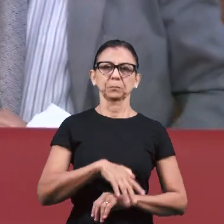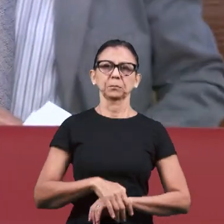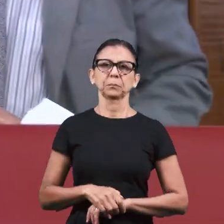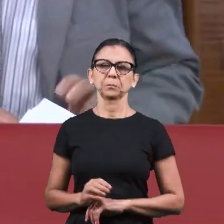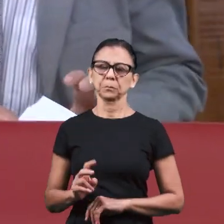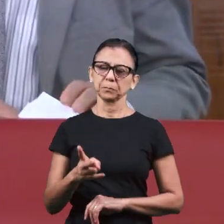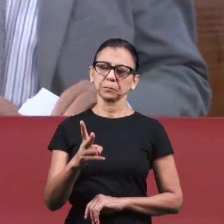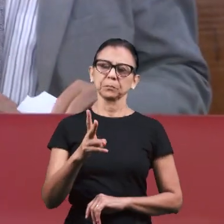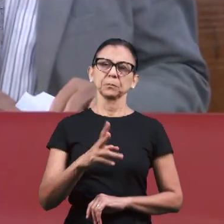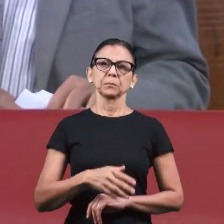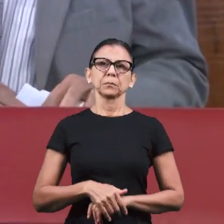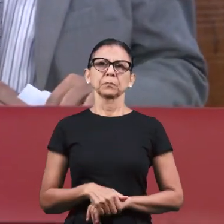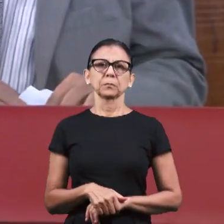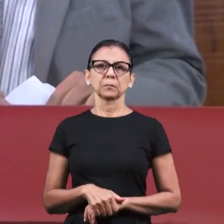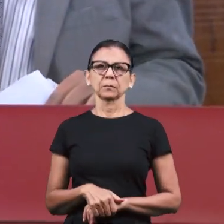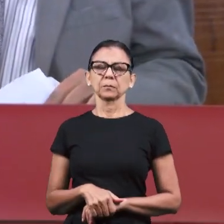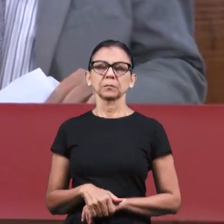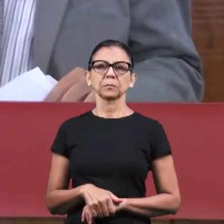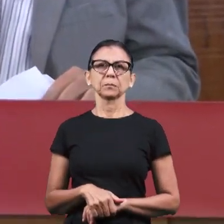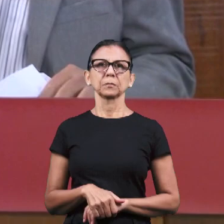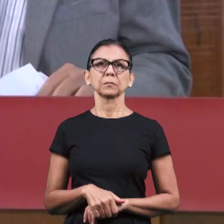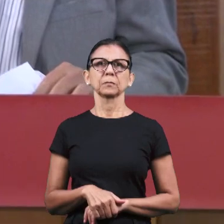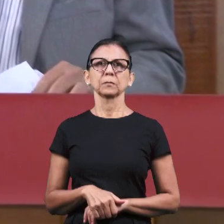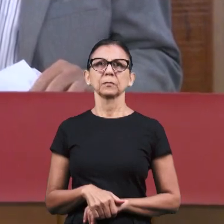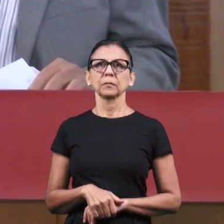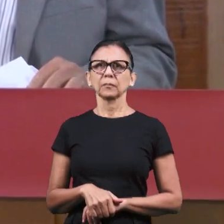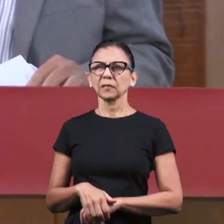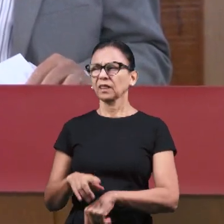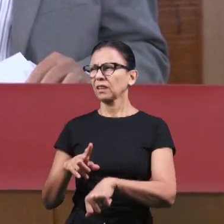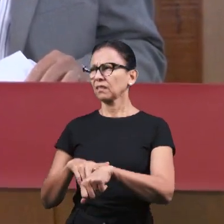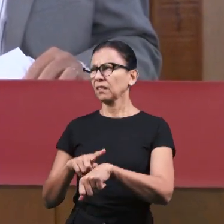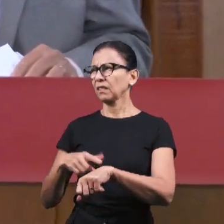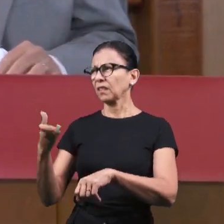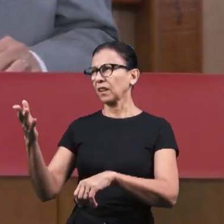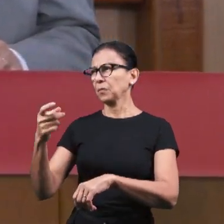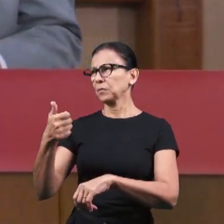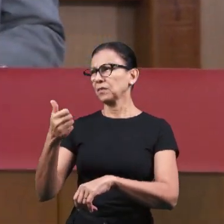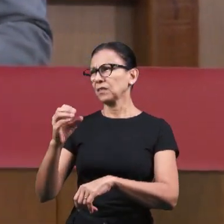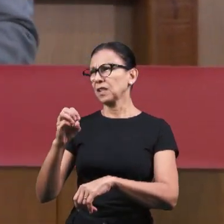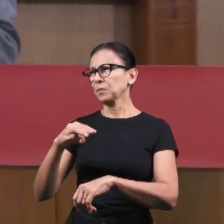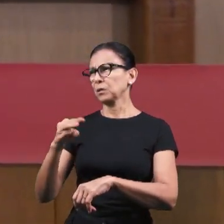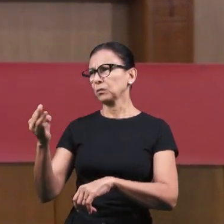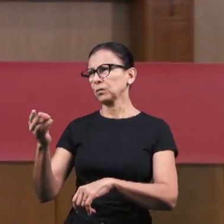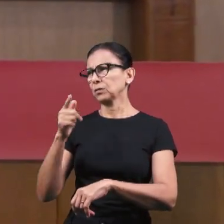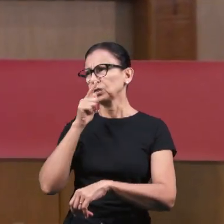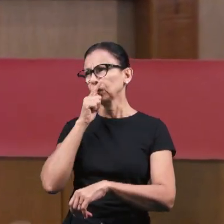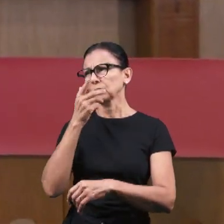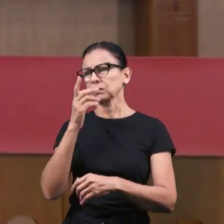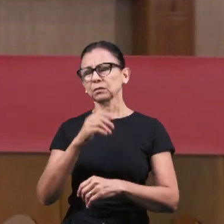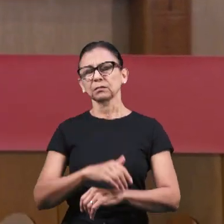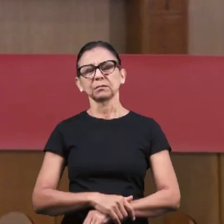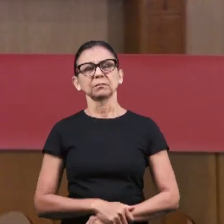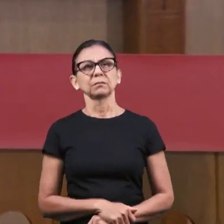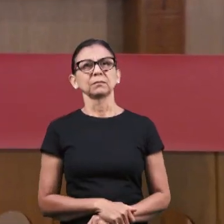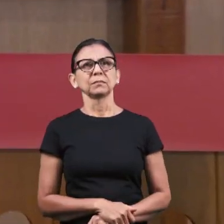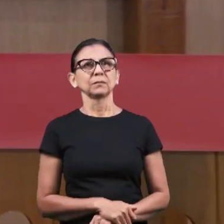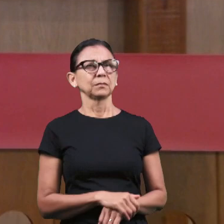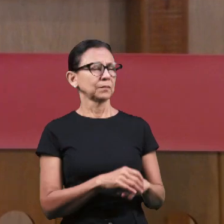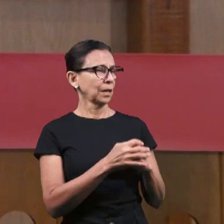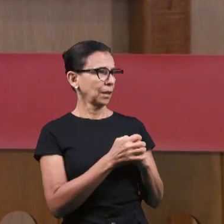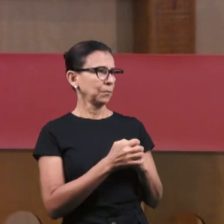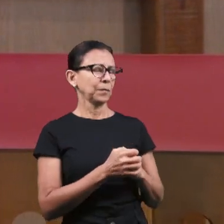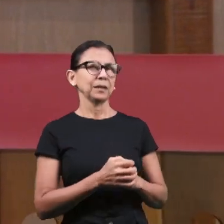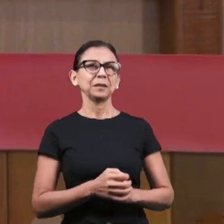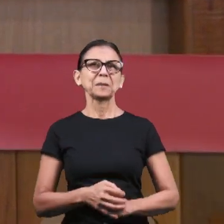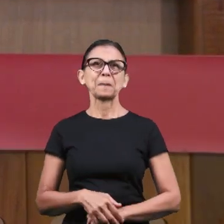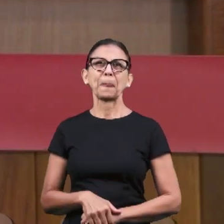continuer de manière qu'il pense. Gilson, tu as encore 10 minutes. Amen. Pour